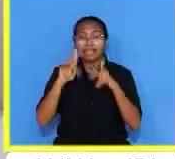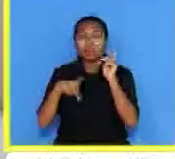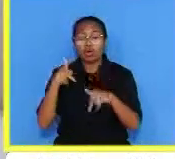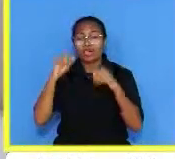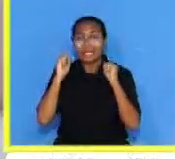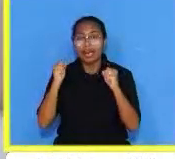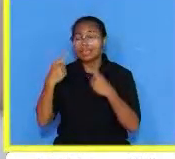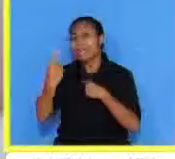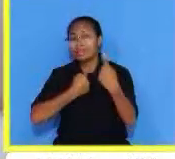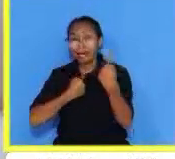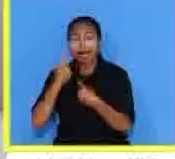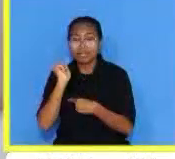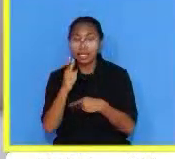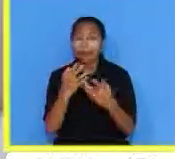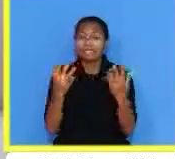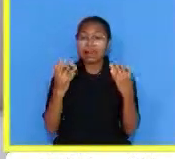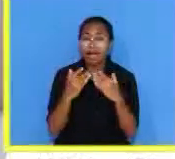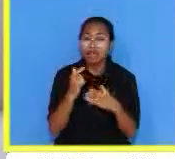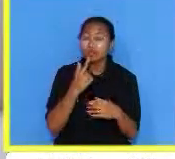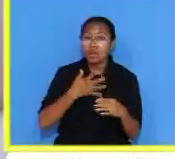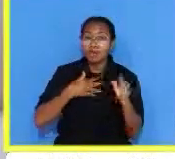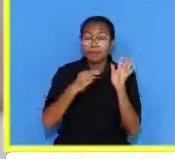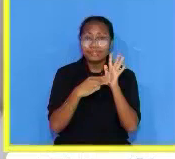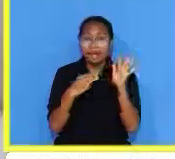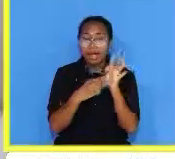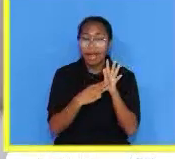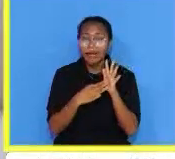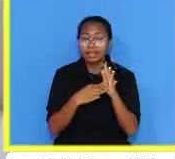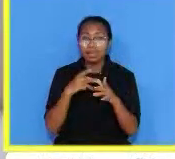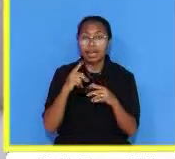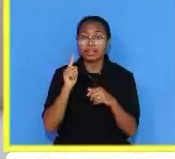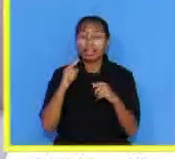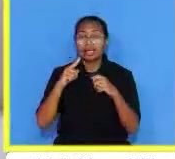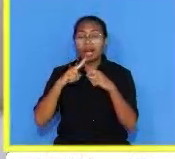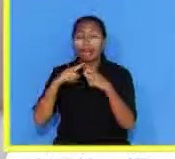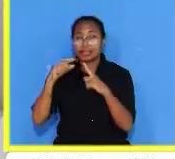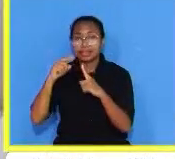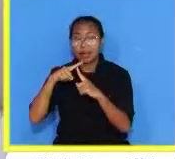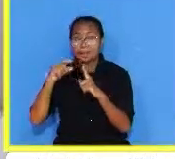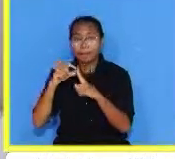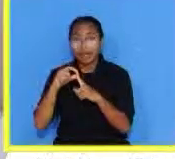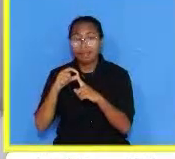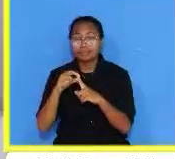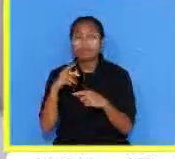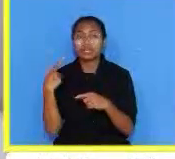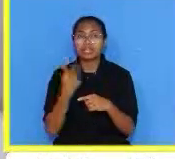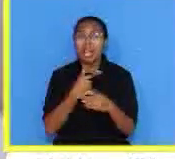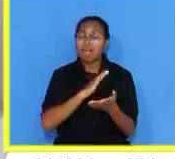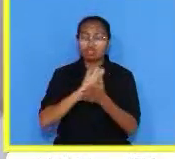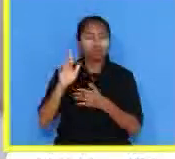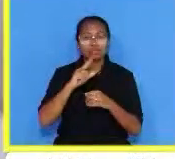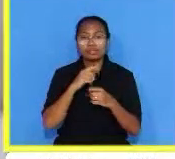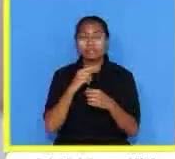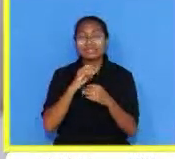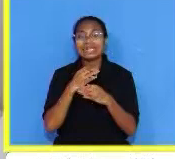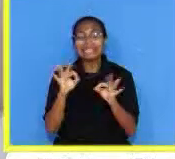sehingga masyarakat yang datang tapi terkendala tidak bisa masuk di Piker, pada saat itu juga kita selesaikan.